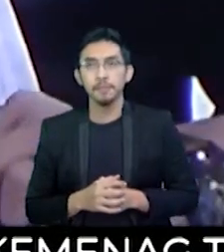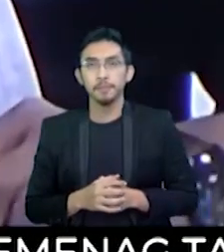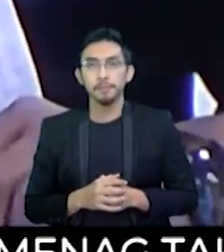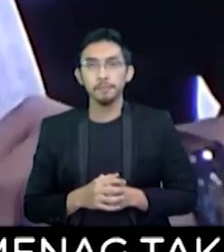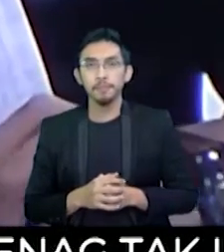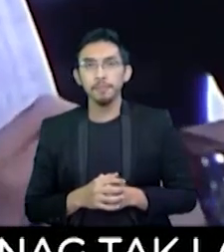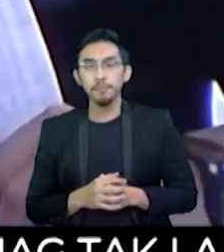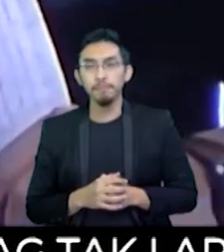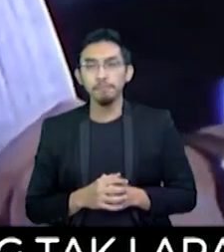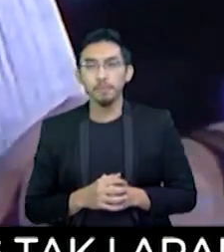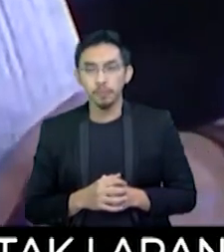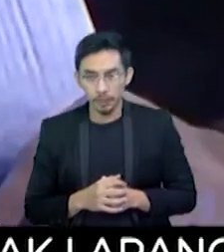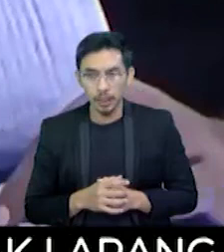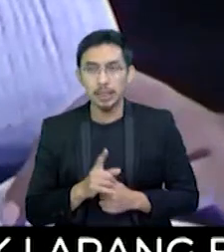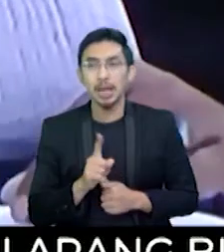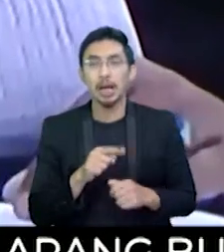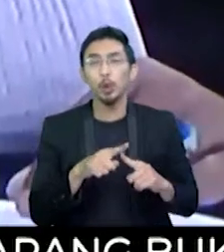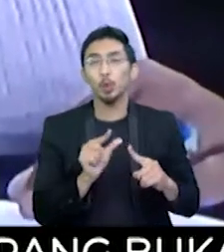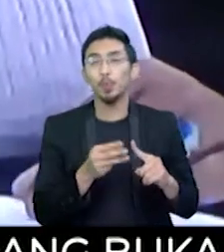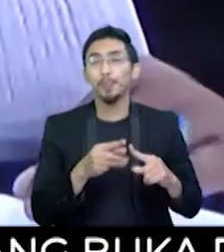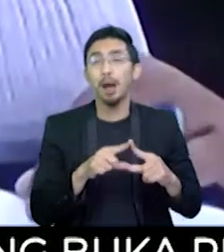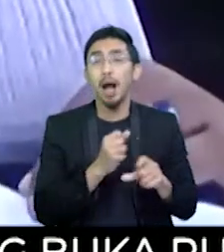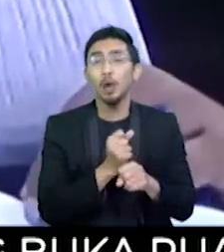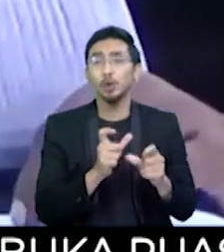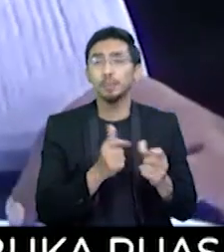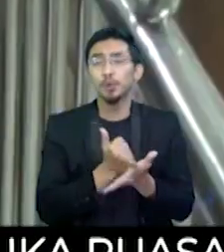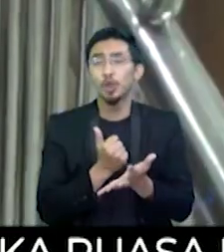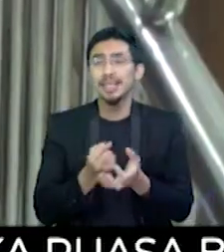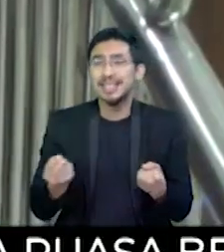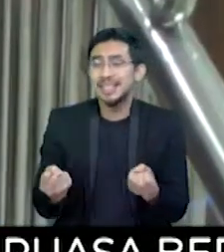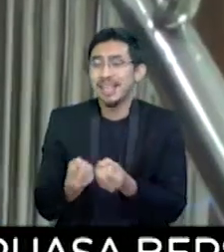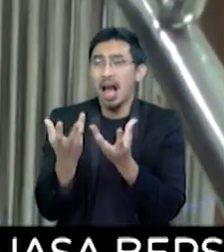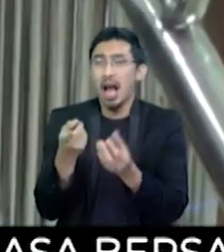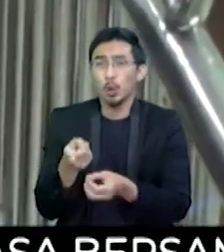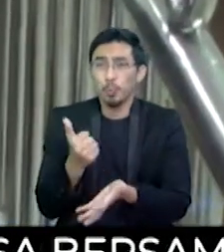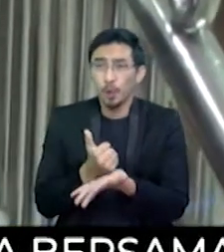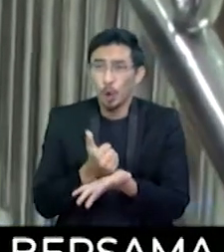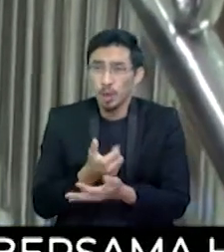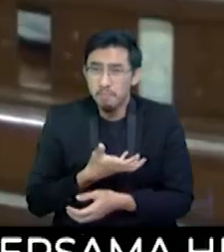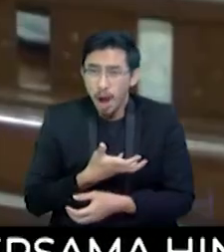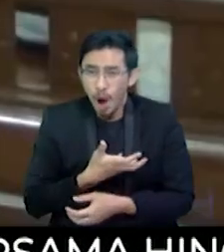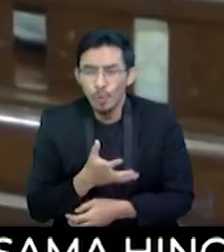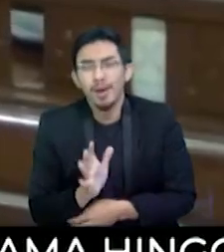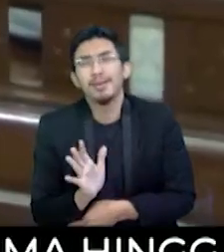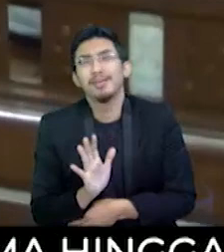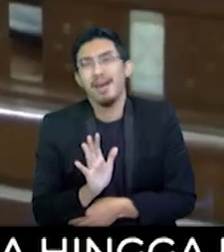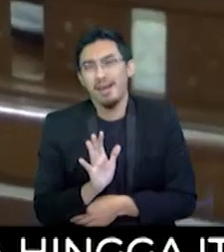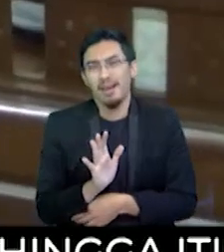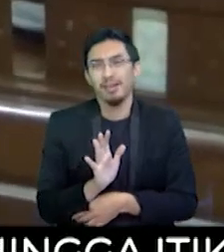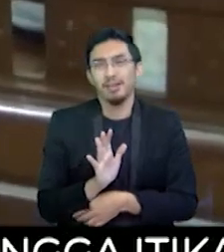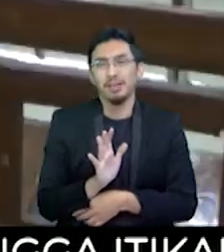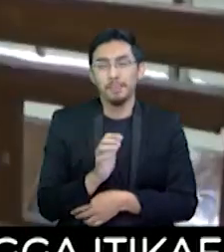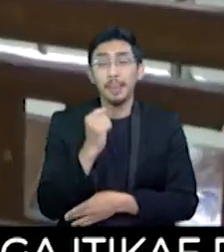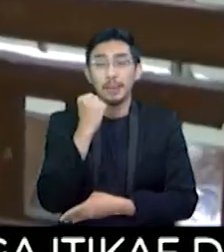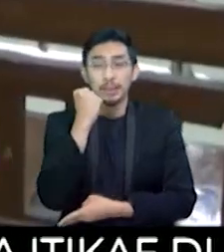Pihak terdakwa juga menyebut kecelakaan tersebut terjadi secara tidak sengaja. Terdakwa juga sudah kooperatif dan telah mengakui